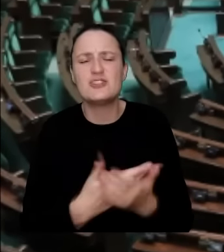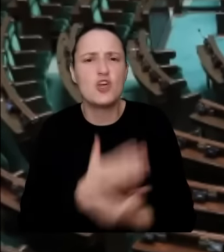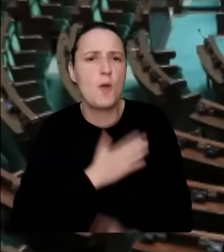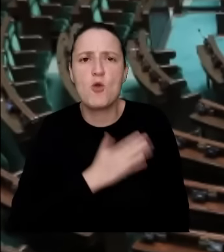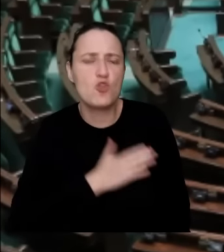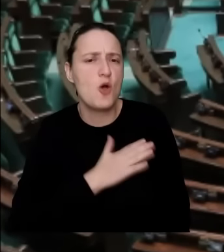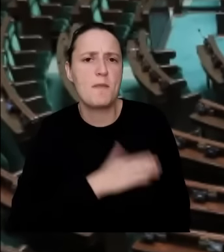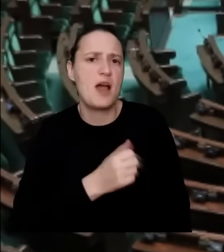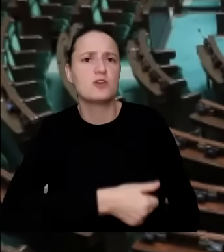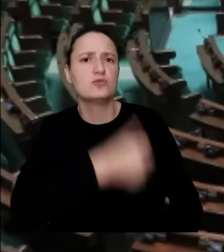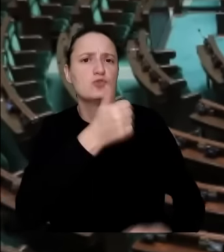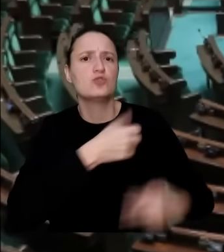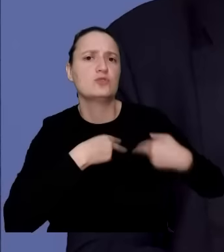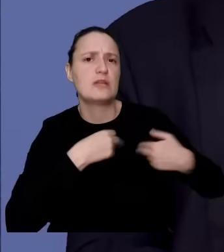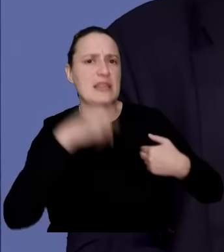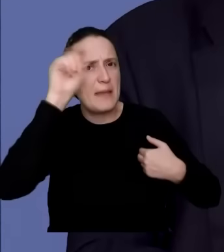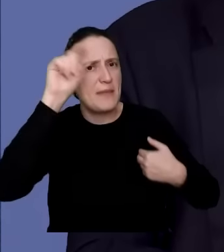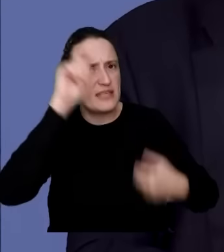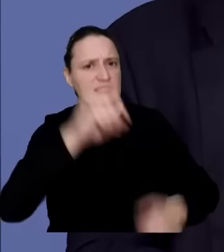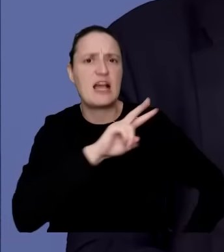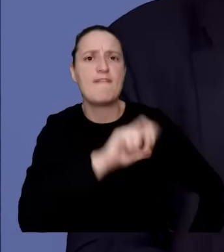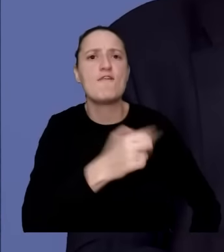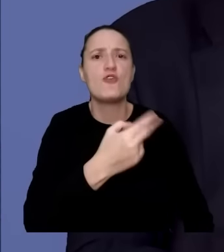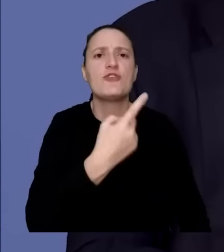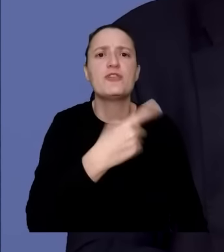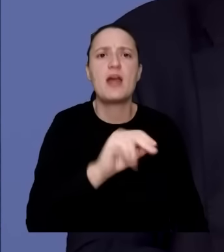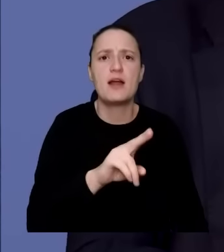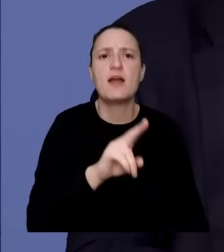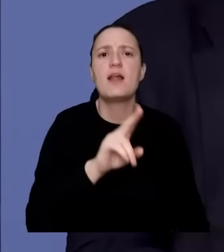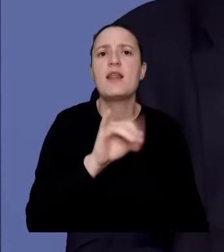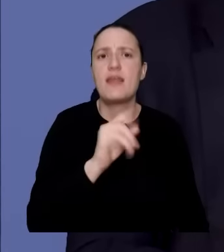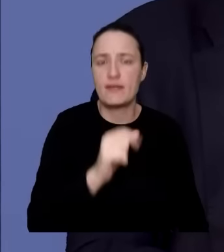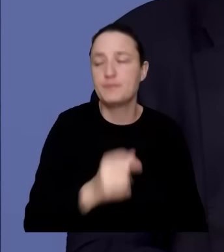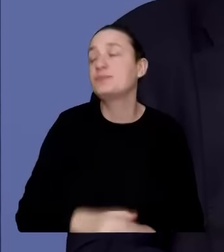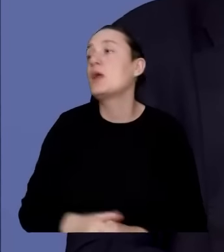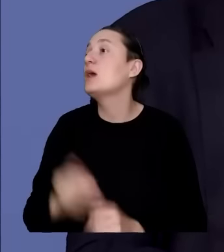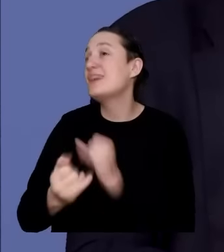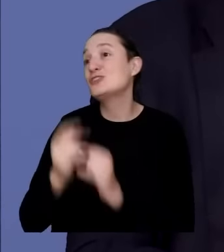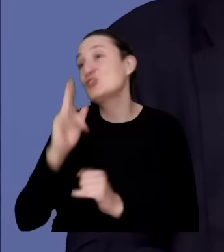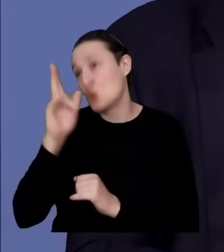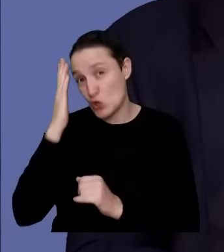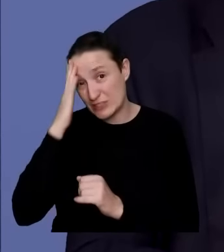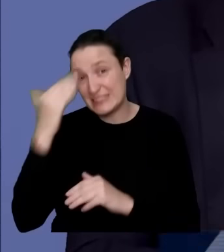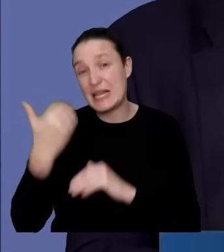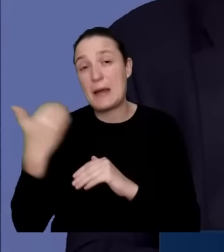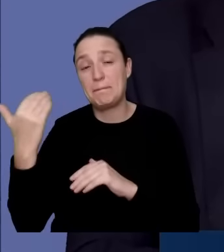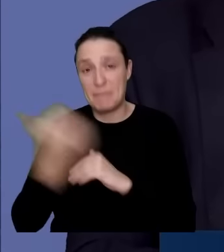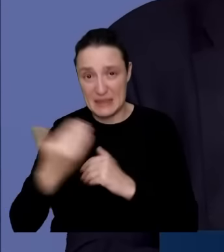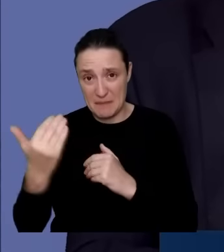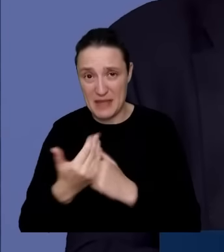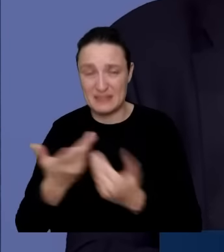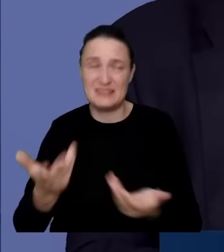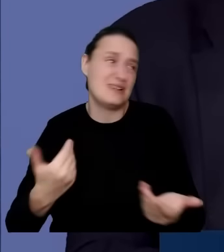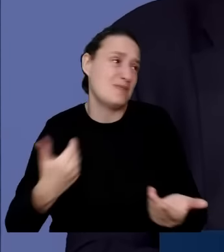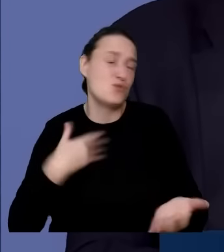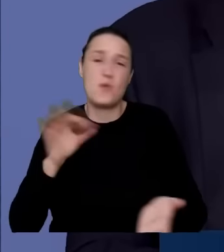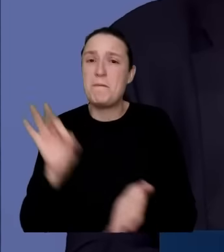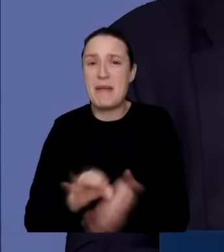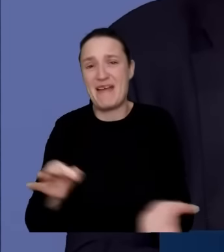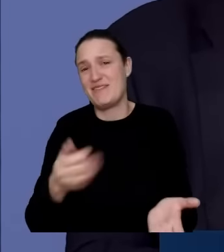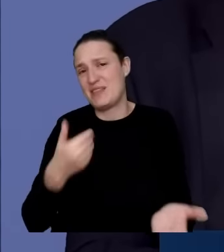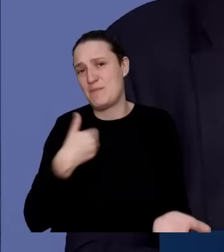komisarz z Niemiec no jeżeli ktoś wic to jest arytmetyka więc było to pewne że pani von derle zostanie